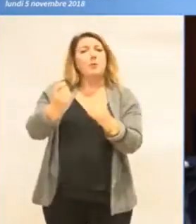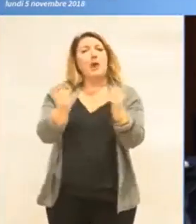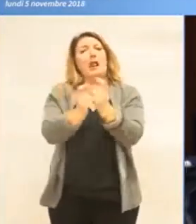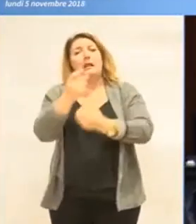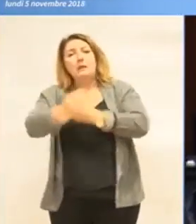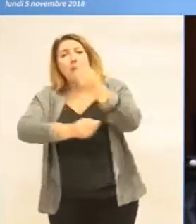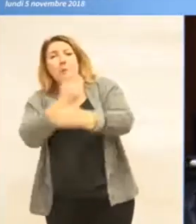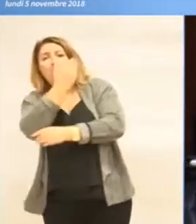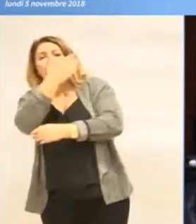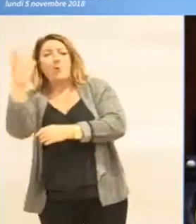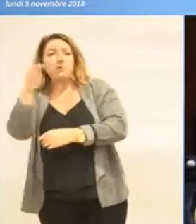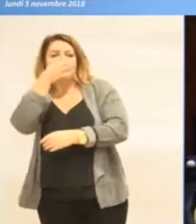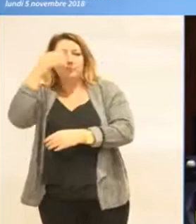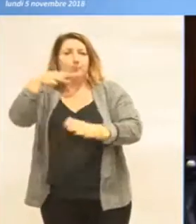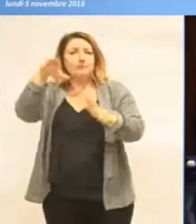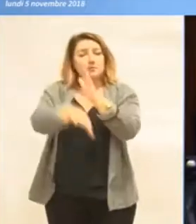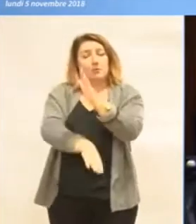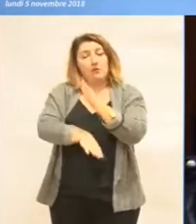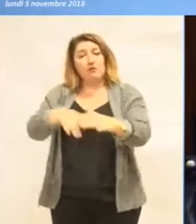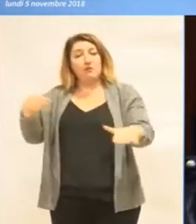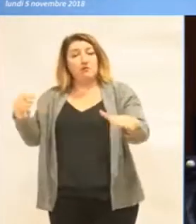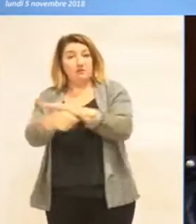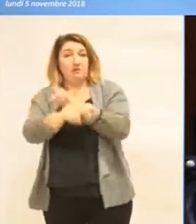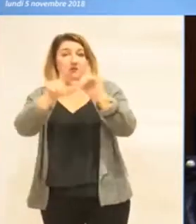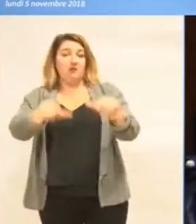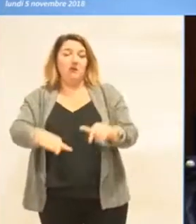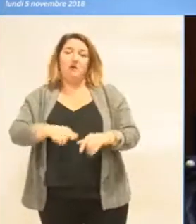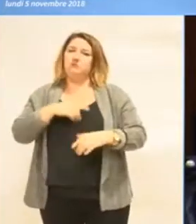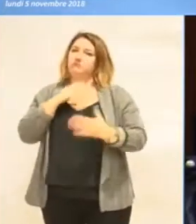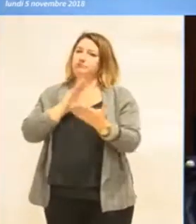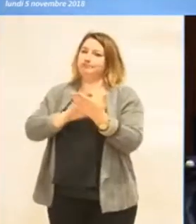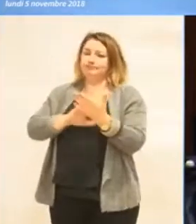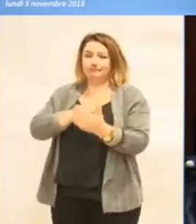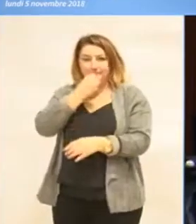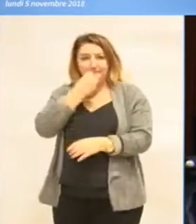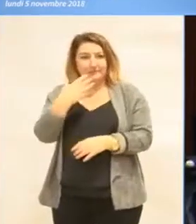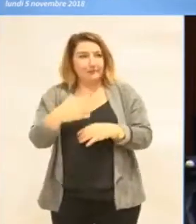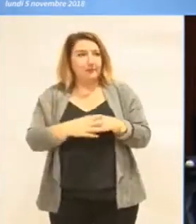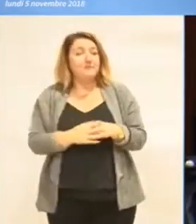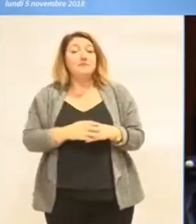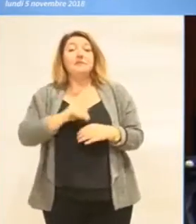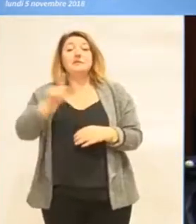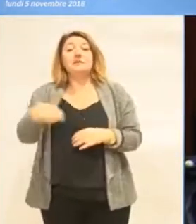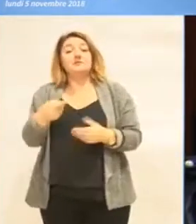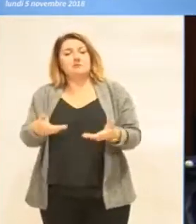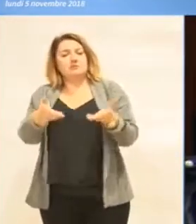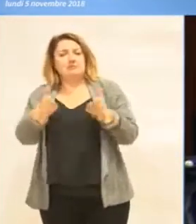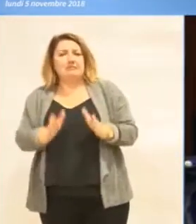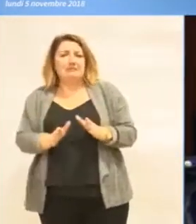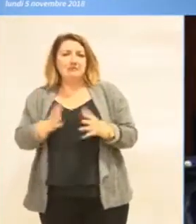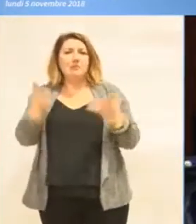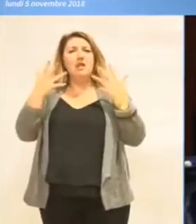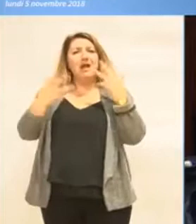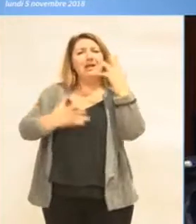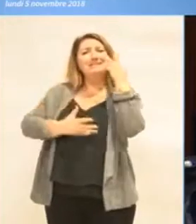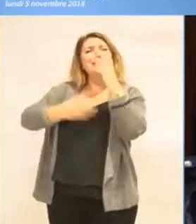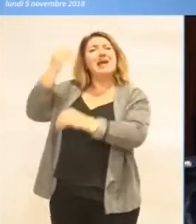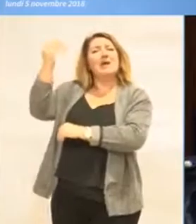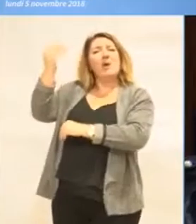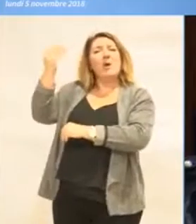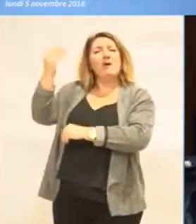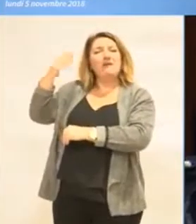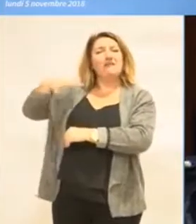était donc logique, au vu des conséquences de vos décisions sur l'air extérieur, que vous choisissiez de faire un focus sur la qualité de l'air